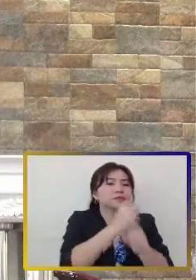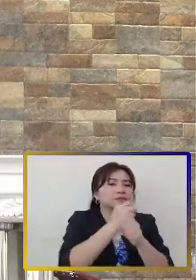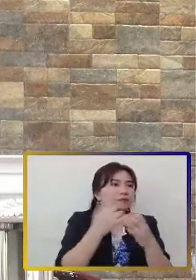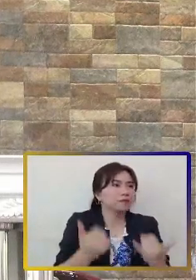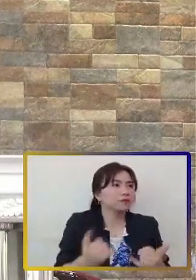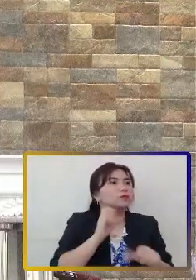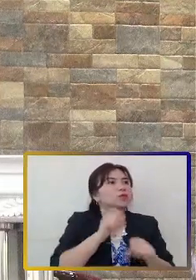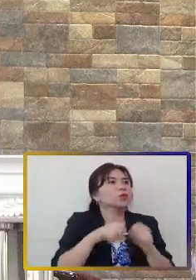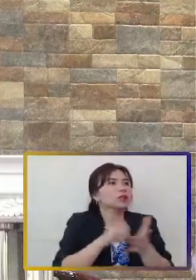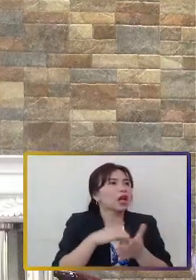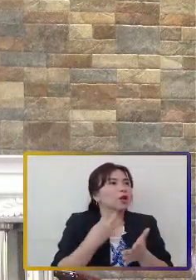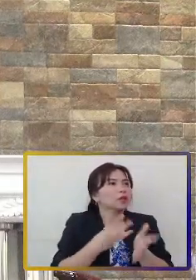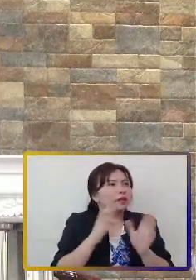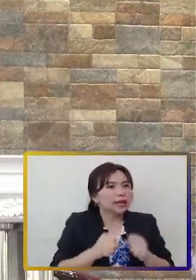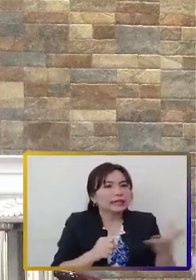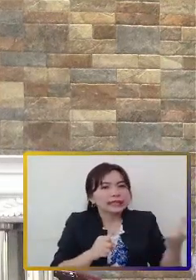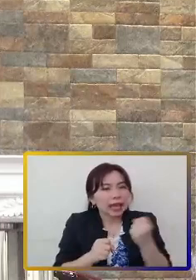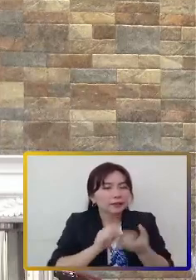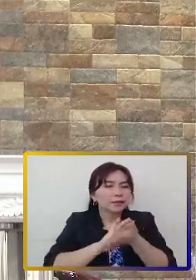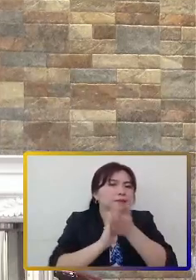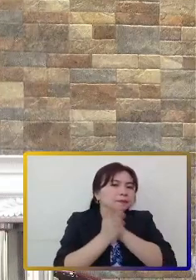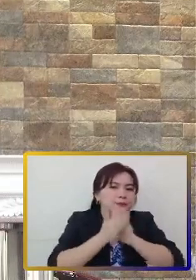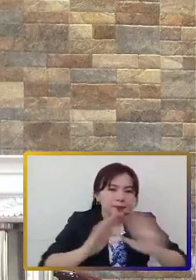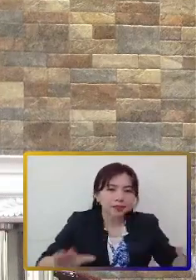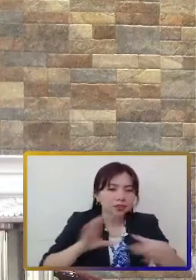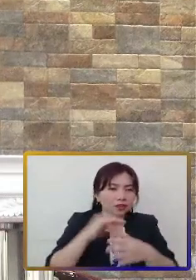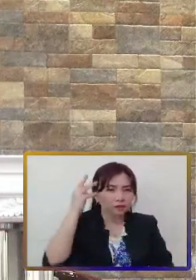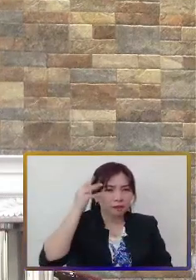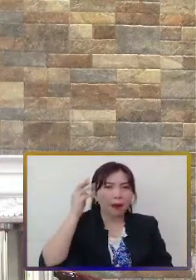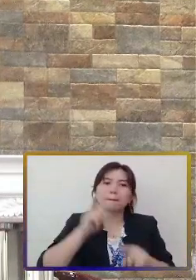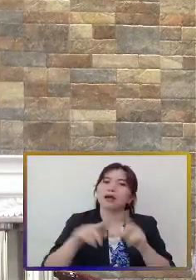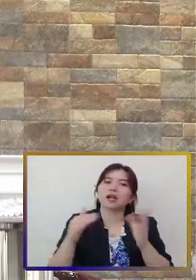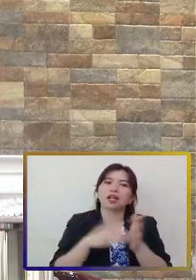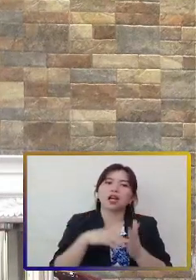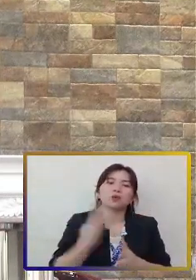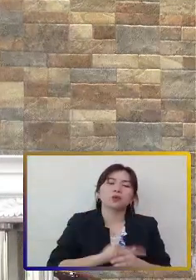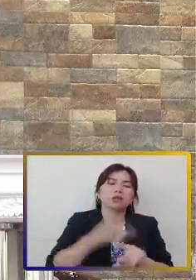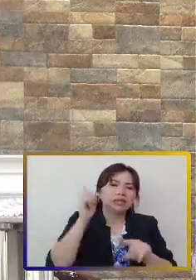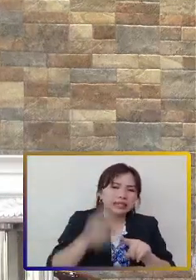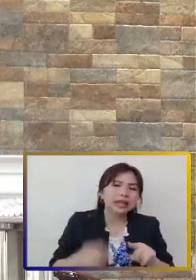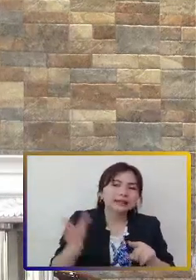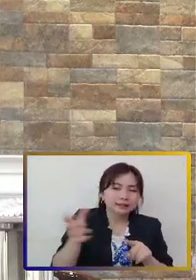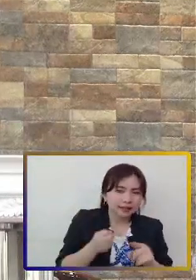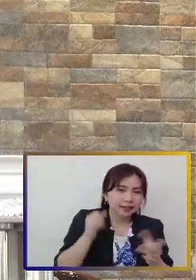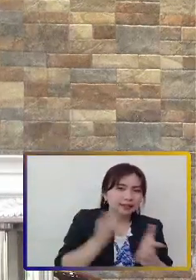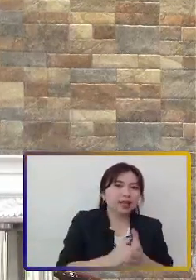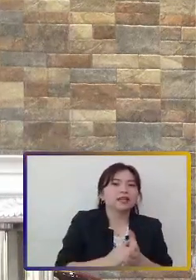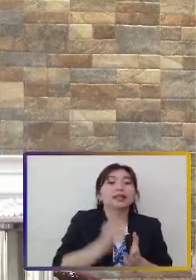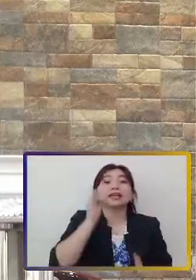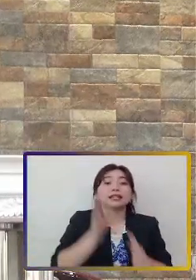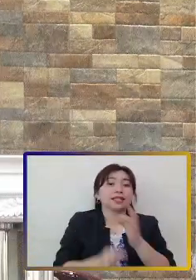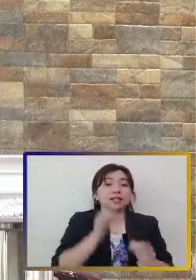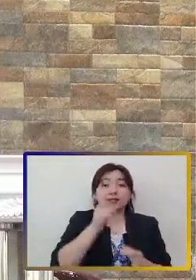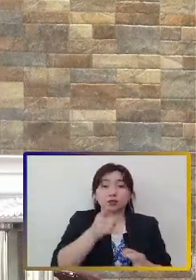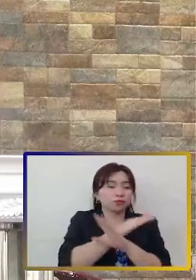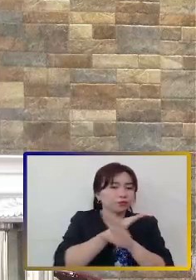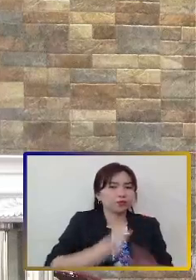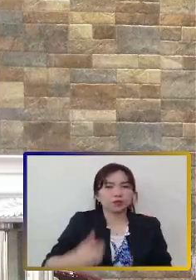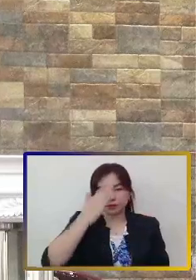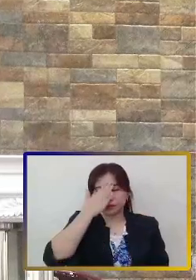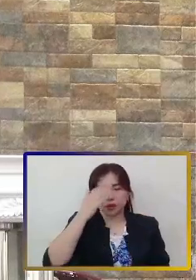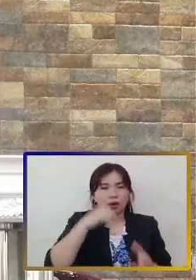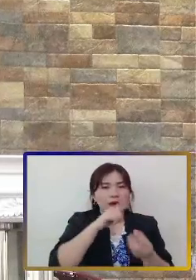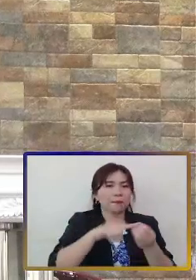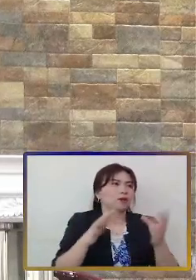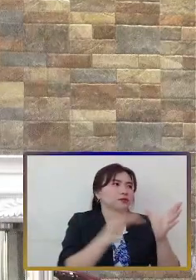makuha natin yung peace of mind but breen we will never be able to get that unless you acknowledge the Lord Jesus